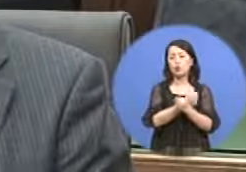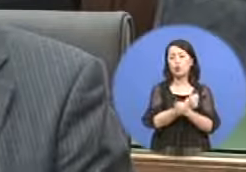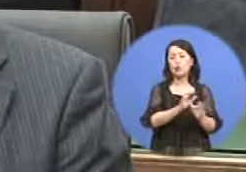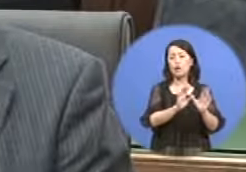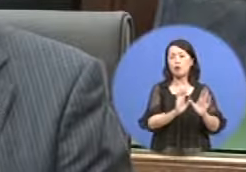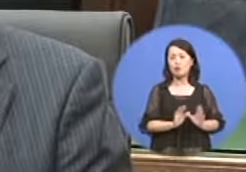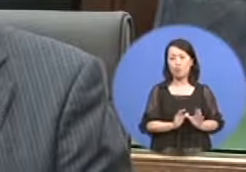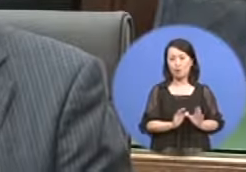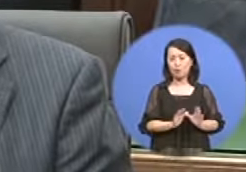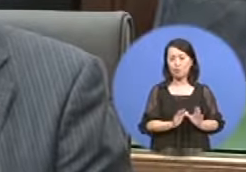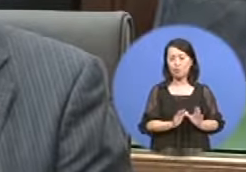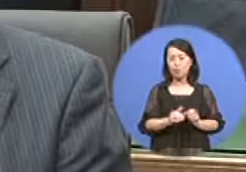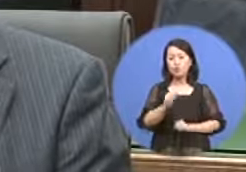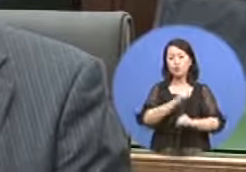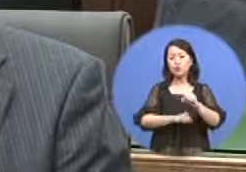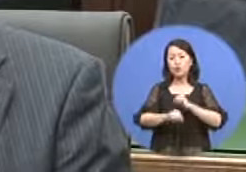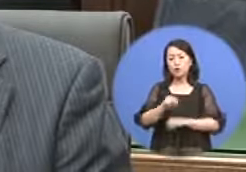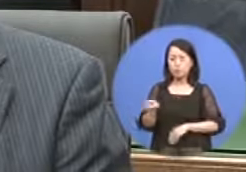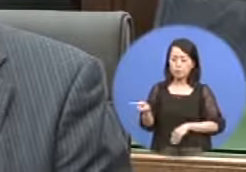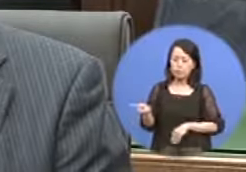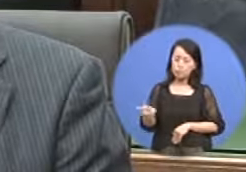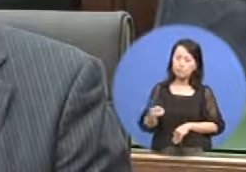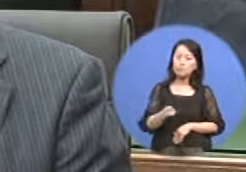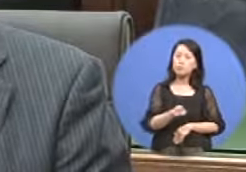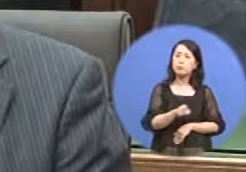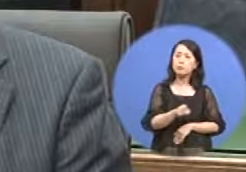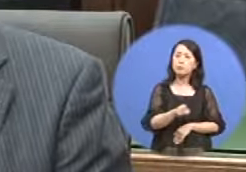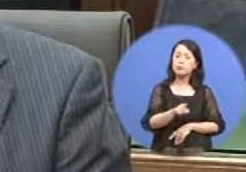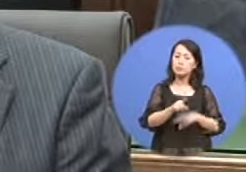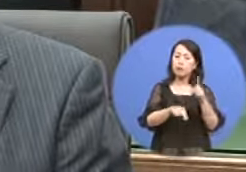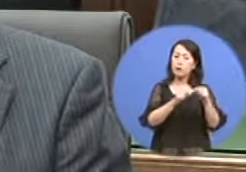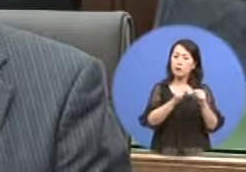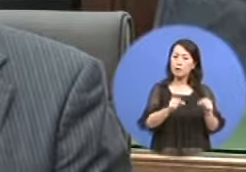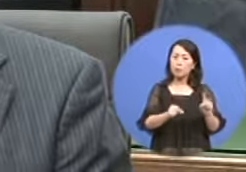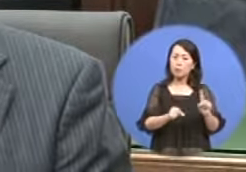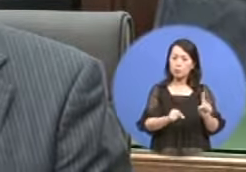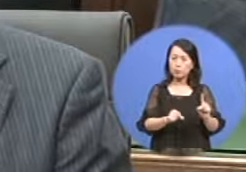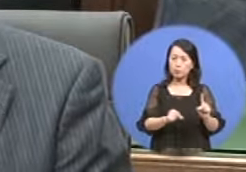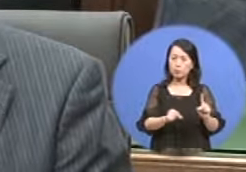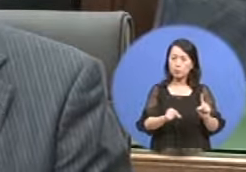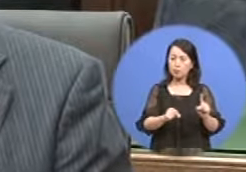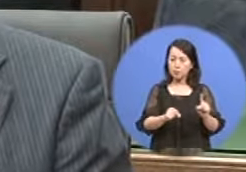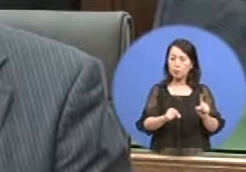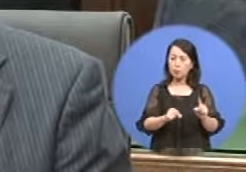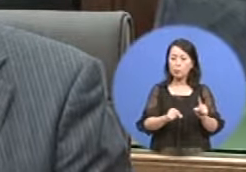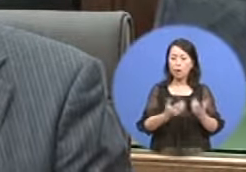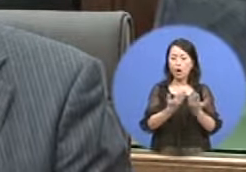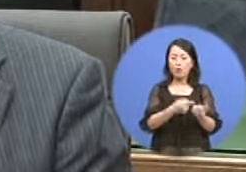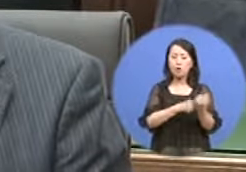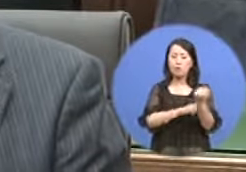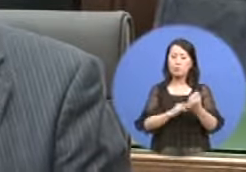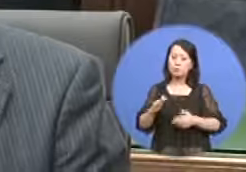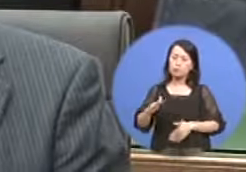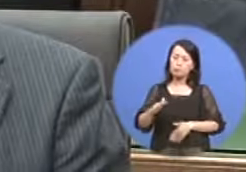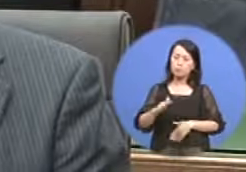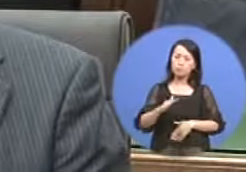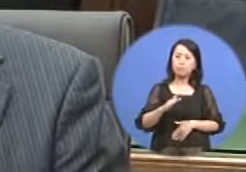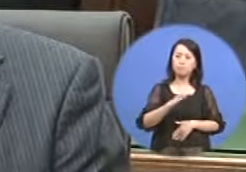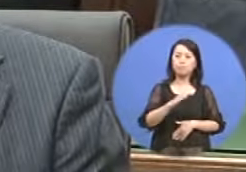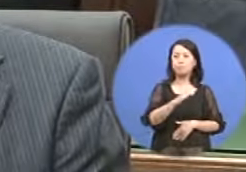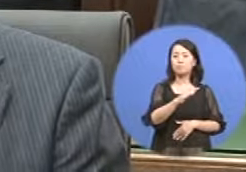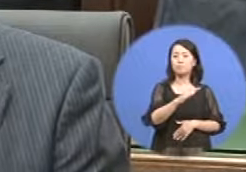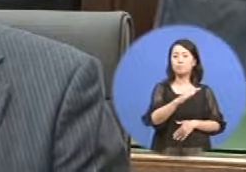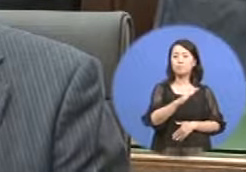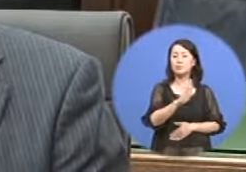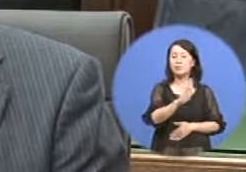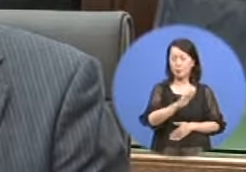ことをやってきたんですよ。はい、でそしたらですね、実は随分ね、向上したんですね。 はい、 中学